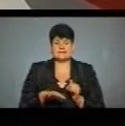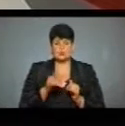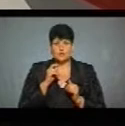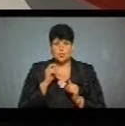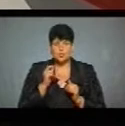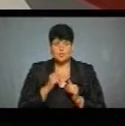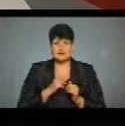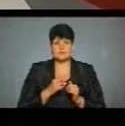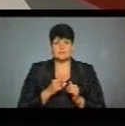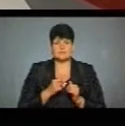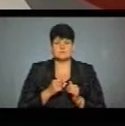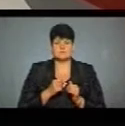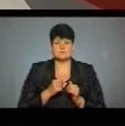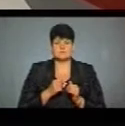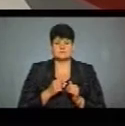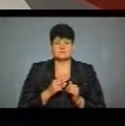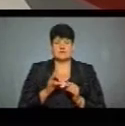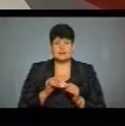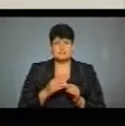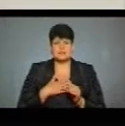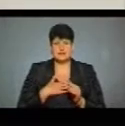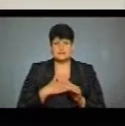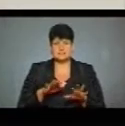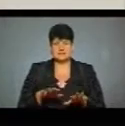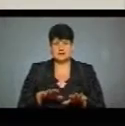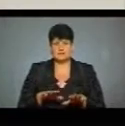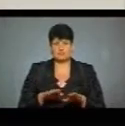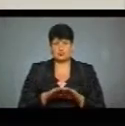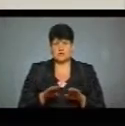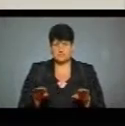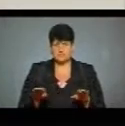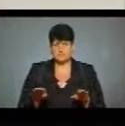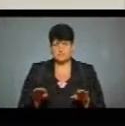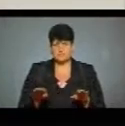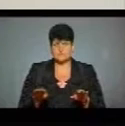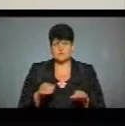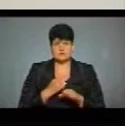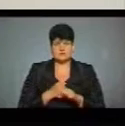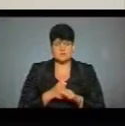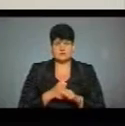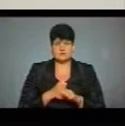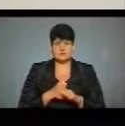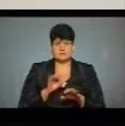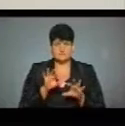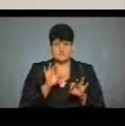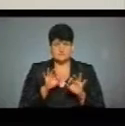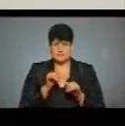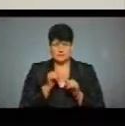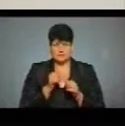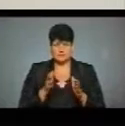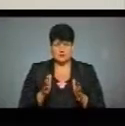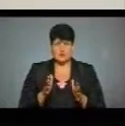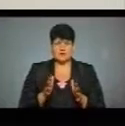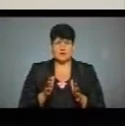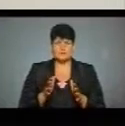України, нам на місцевому рівні такої можливості немає. Але в Державній фіскальній